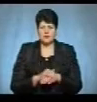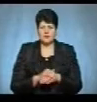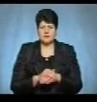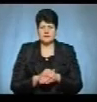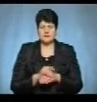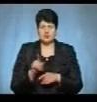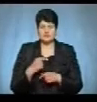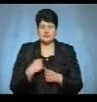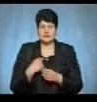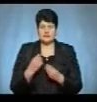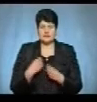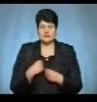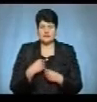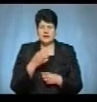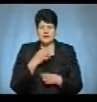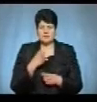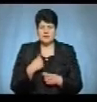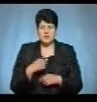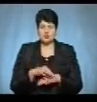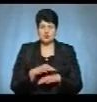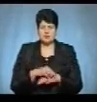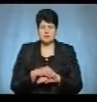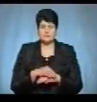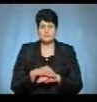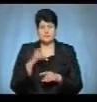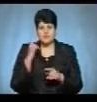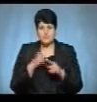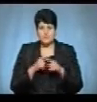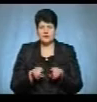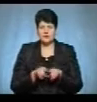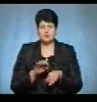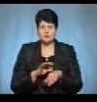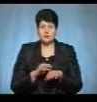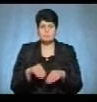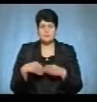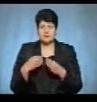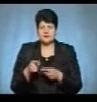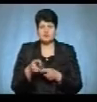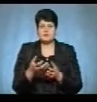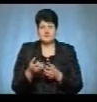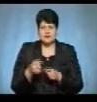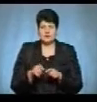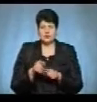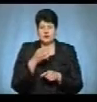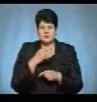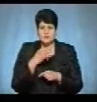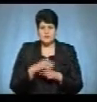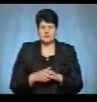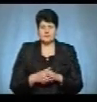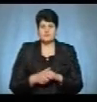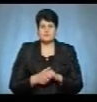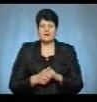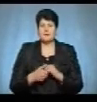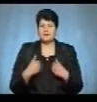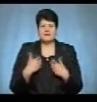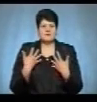мені ще належить лікарство. Мені і чоловікові, і братова теж хвора передала, щоб її взяти теж таблетки. Ми не відпускаємо